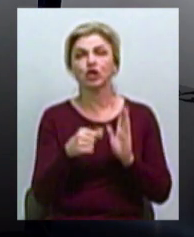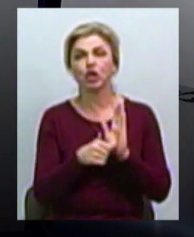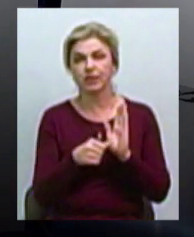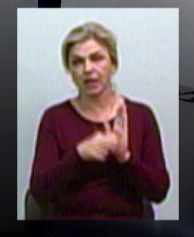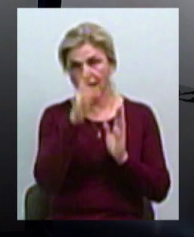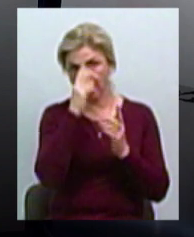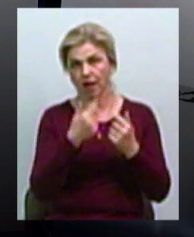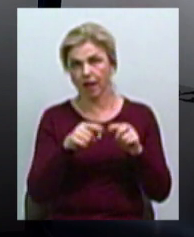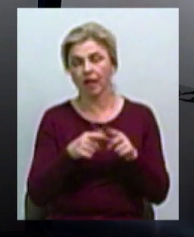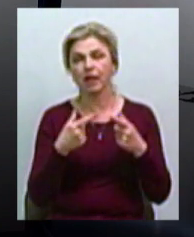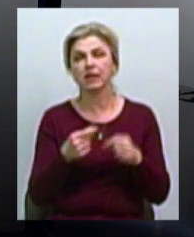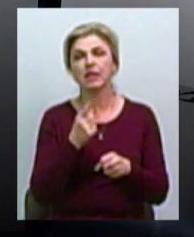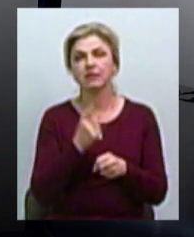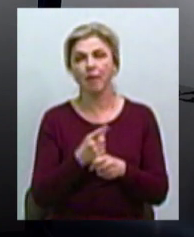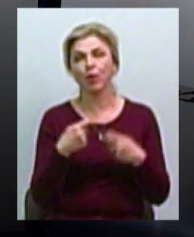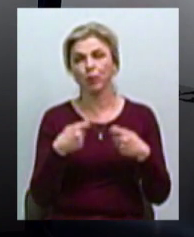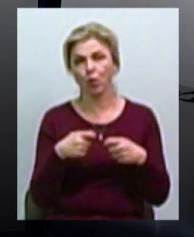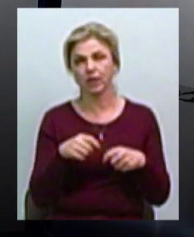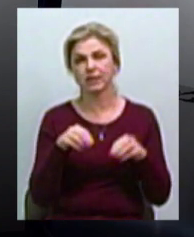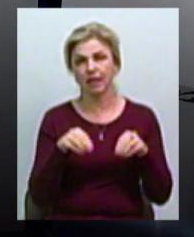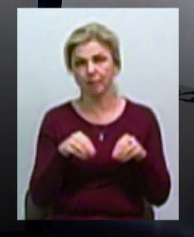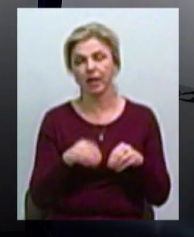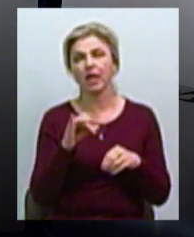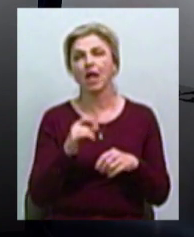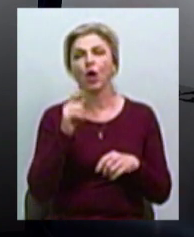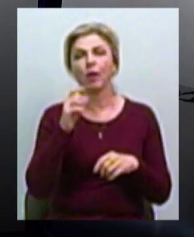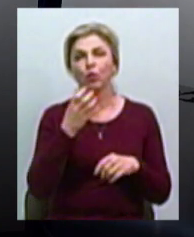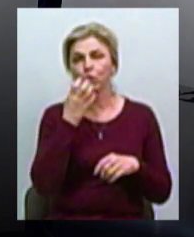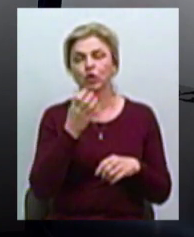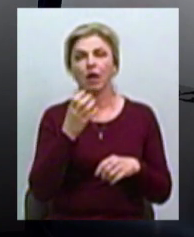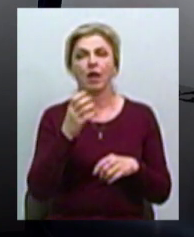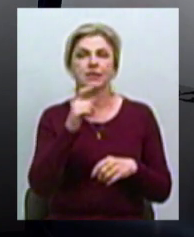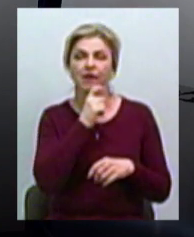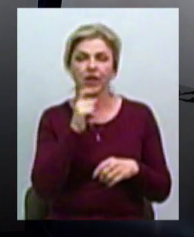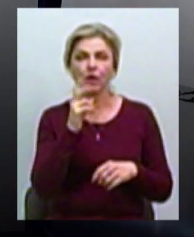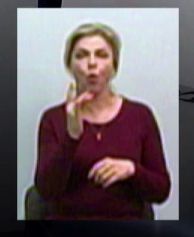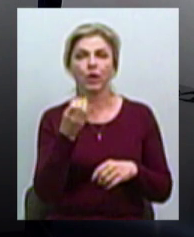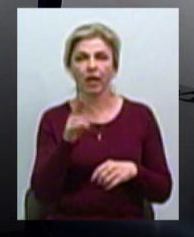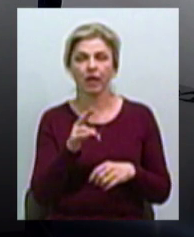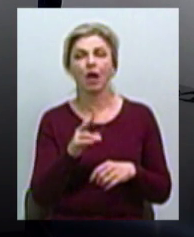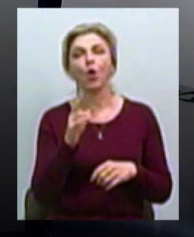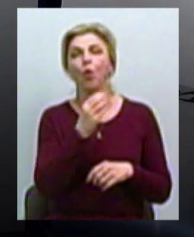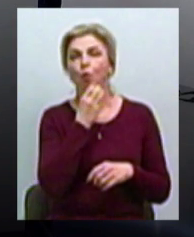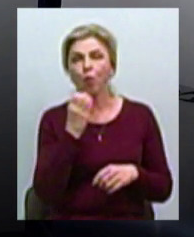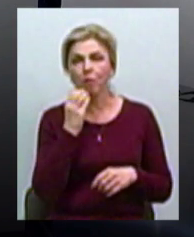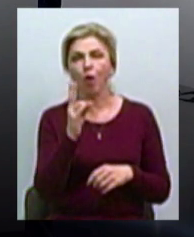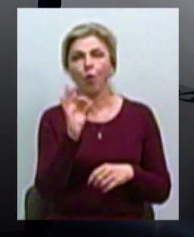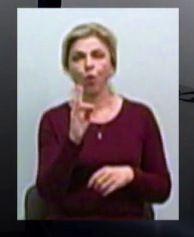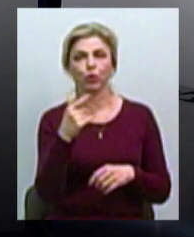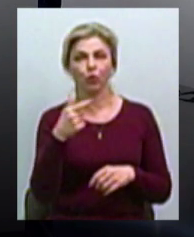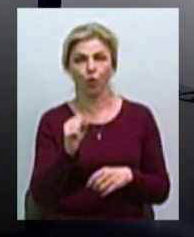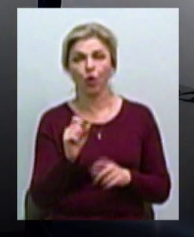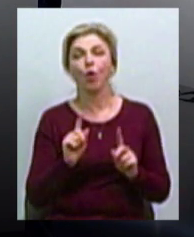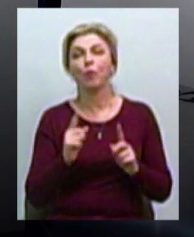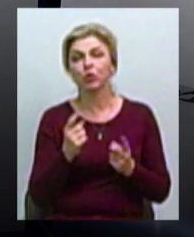яких заборонений продаж землі. Крім нас, це стосується Північної Кореї, Венесуели, Таджикистану, Куби та Конго. Чому досі в Україні тривав